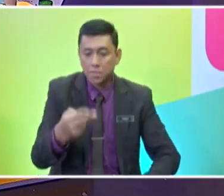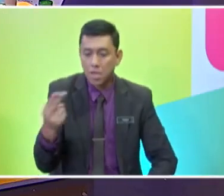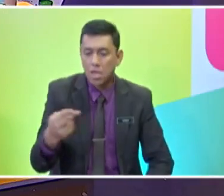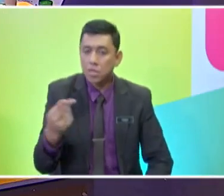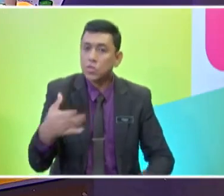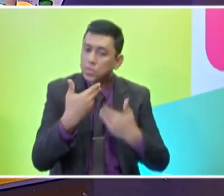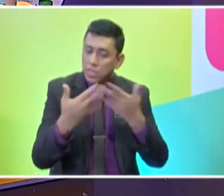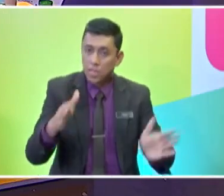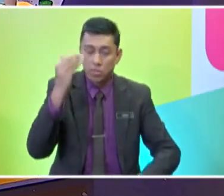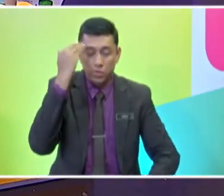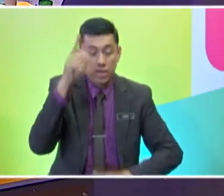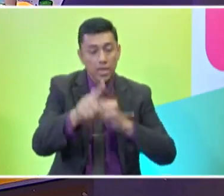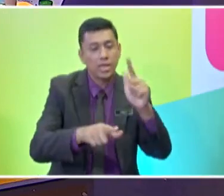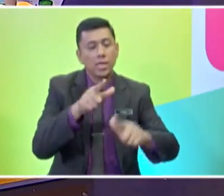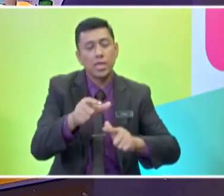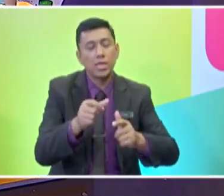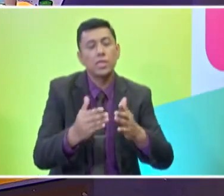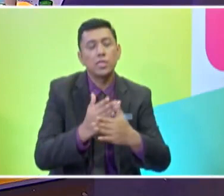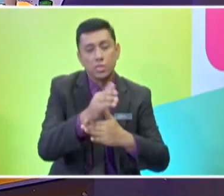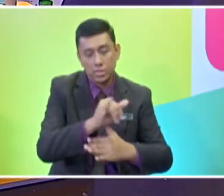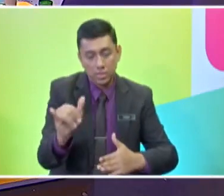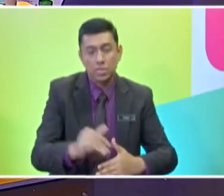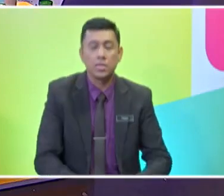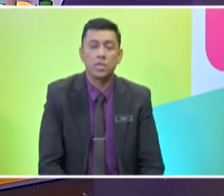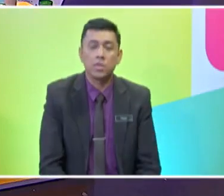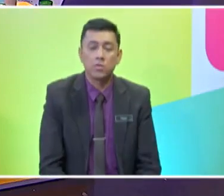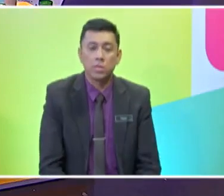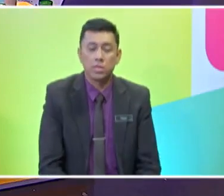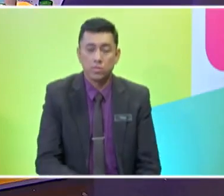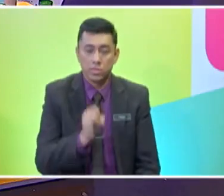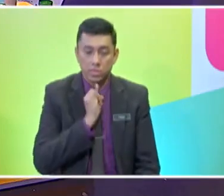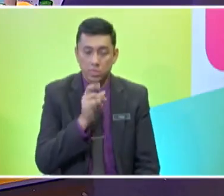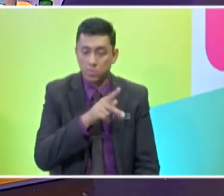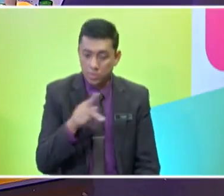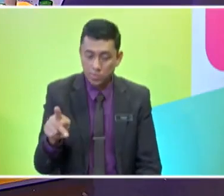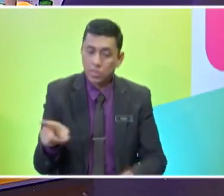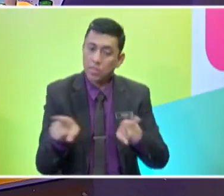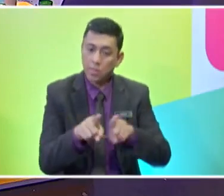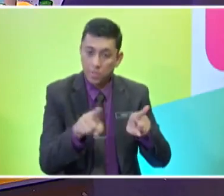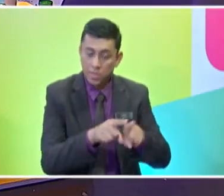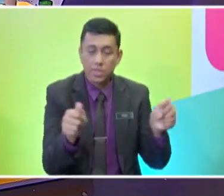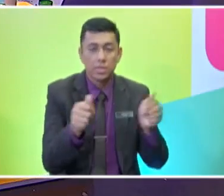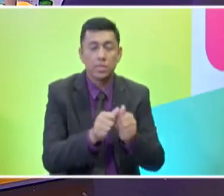apakah langkah seterusnya baik tanpa bu masuk ya saya pun bersama-sama